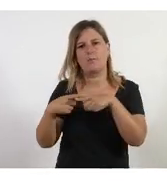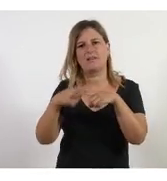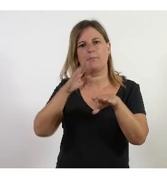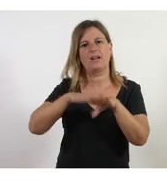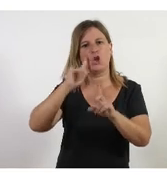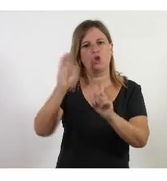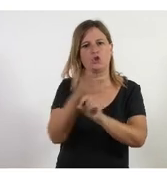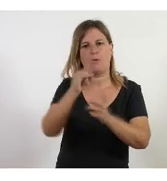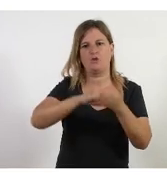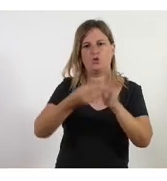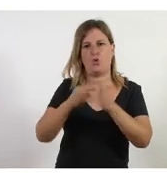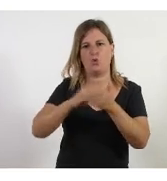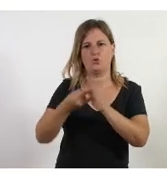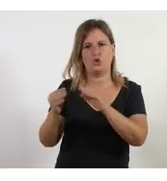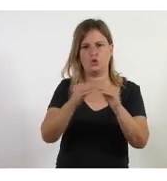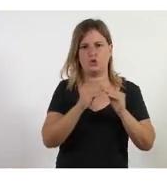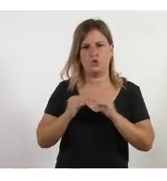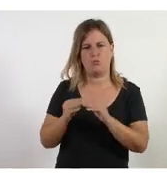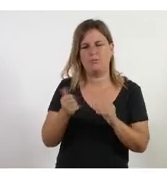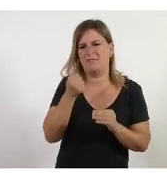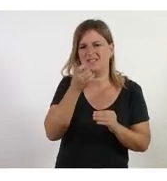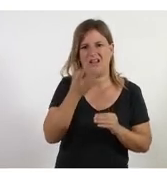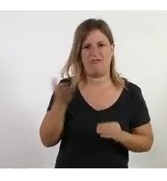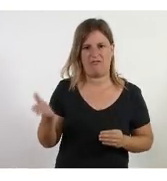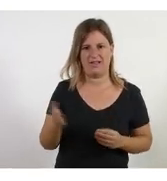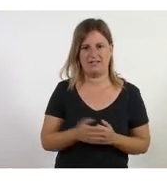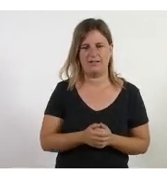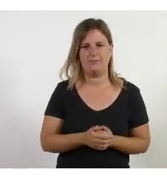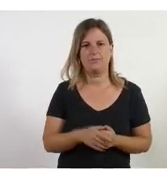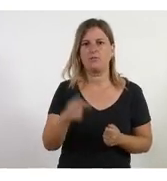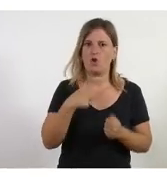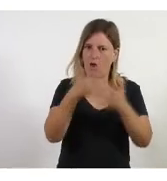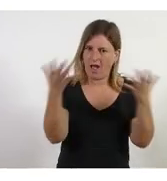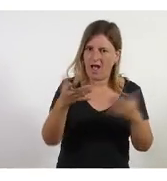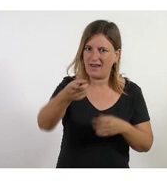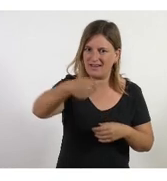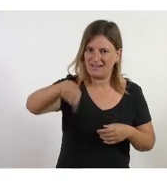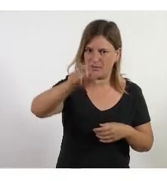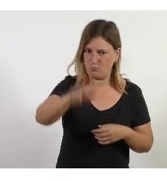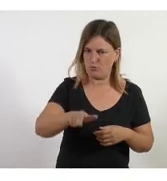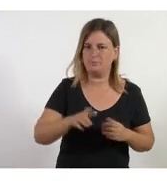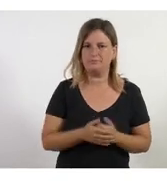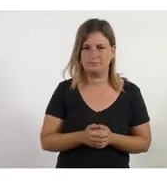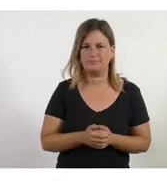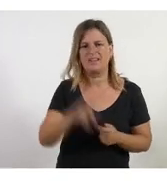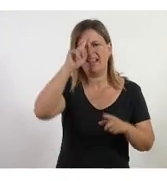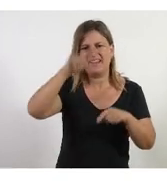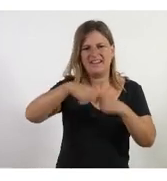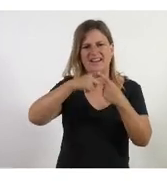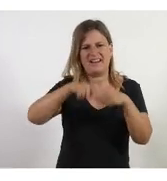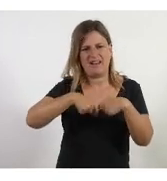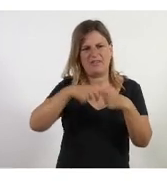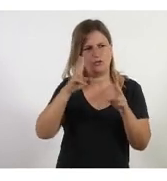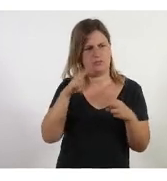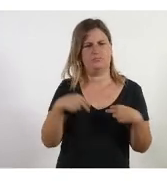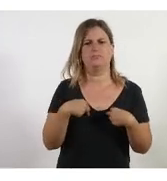És molt més senzill. Aquí et convido a que facis una reflexió molt teva,